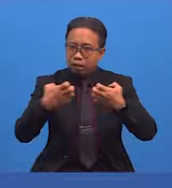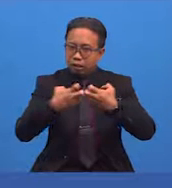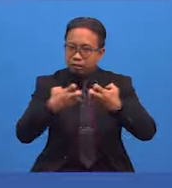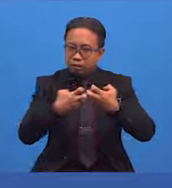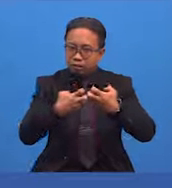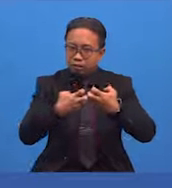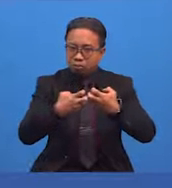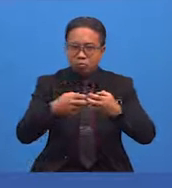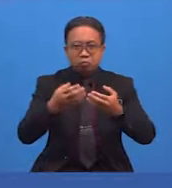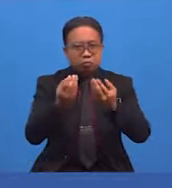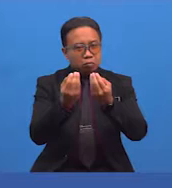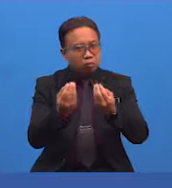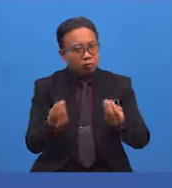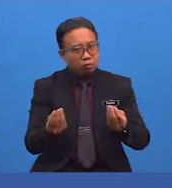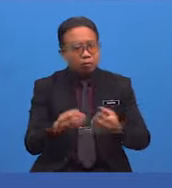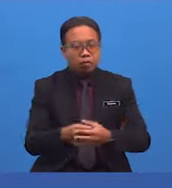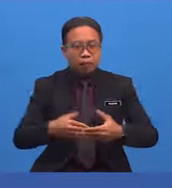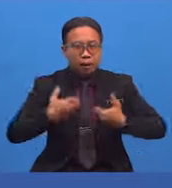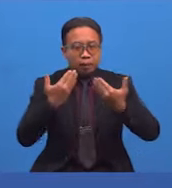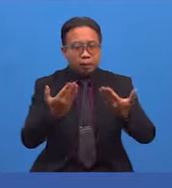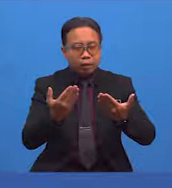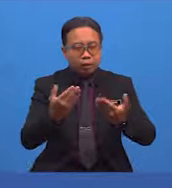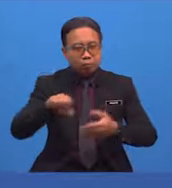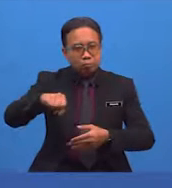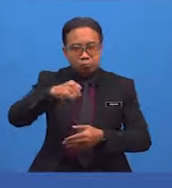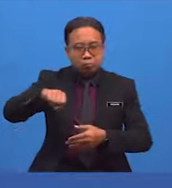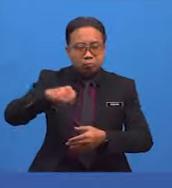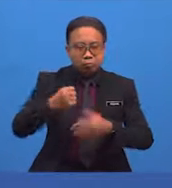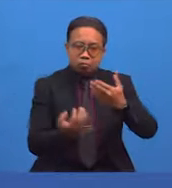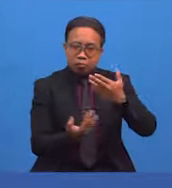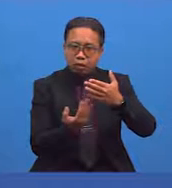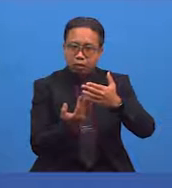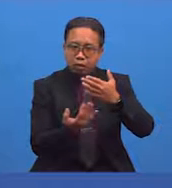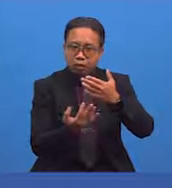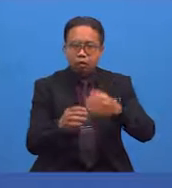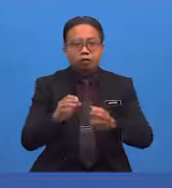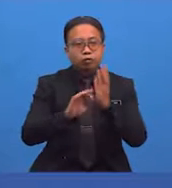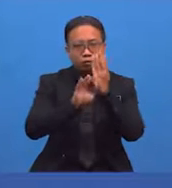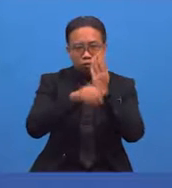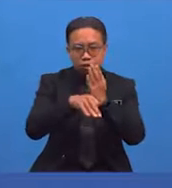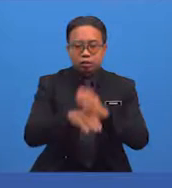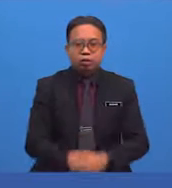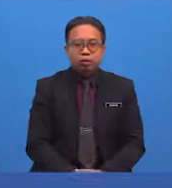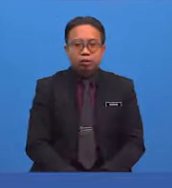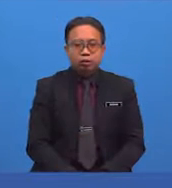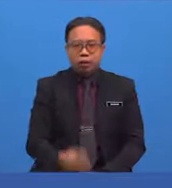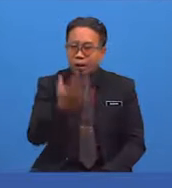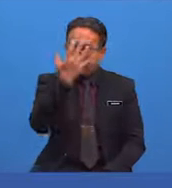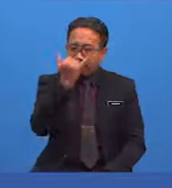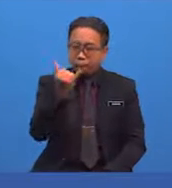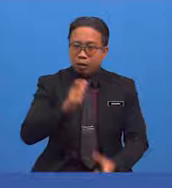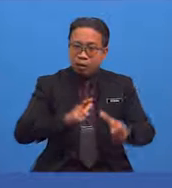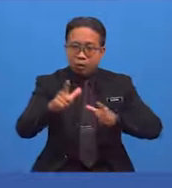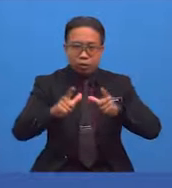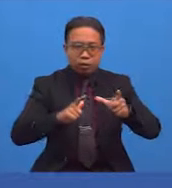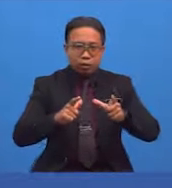kendur? Bagaimanakah alat penggera kebakaran berfungsi? Dan mengapa lori